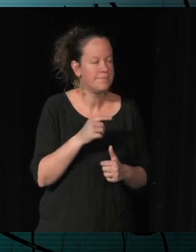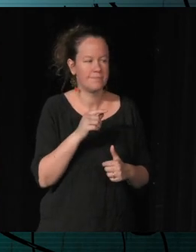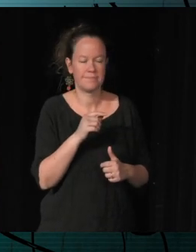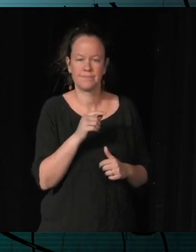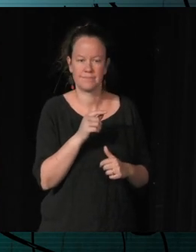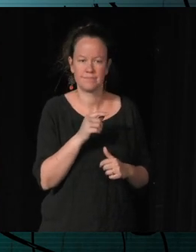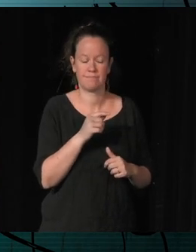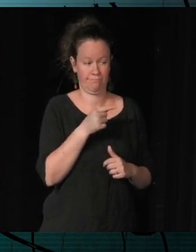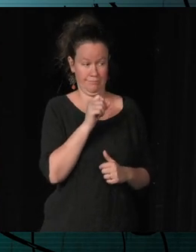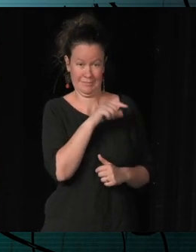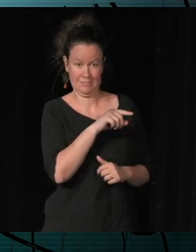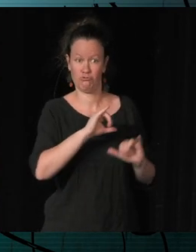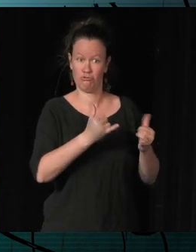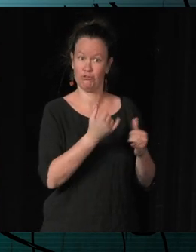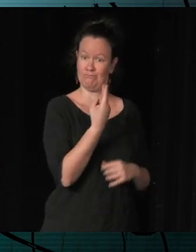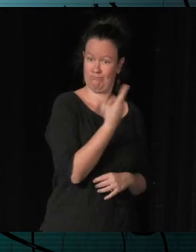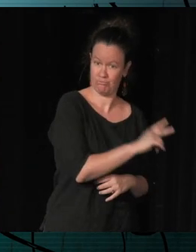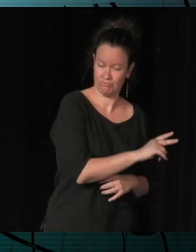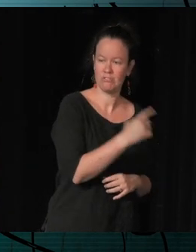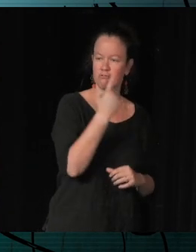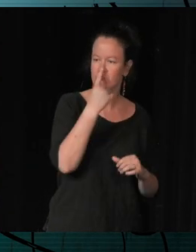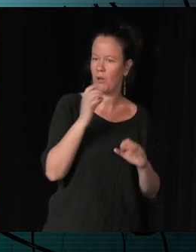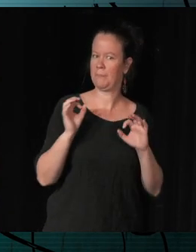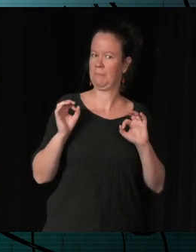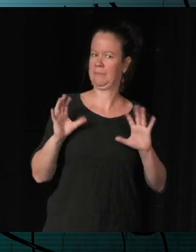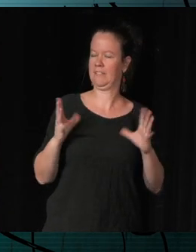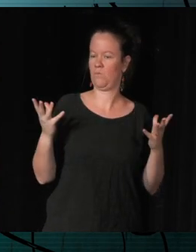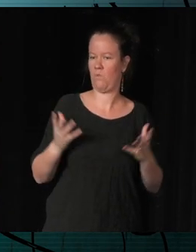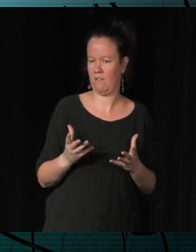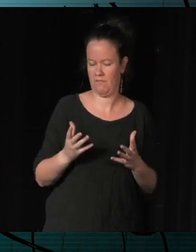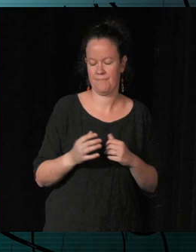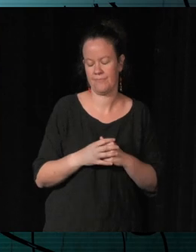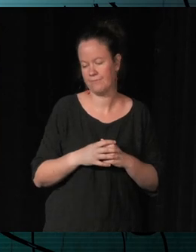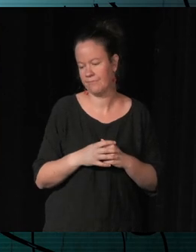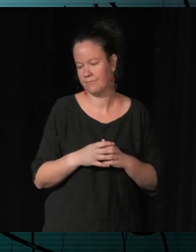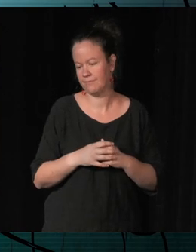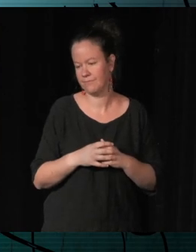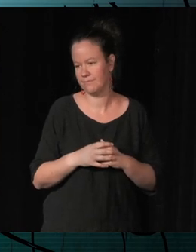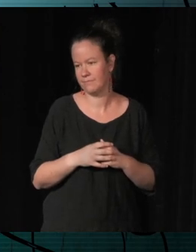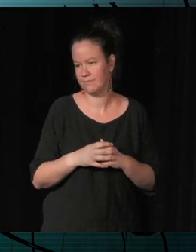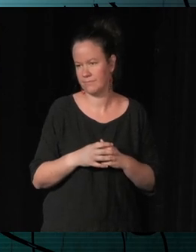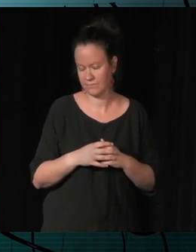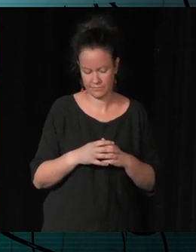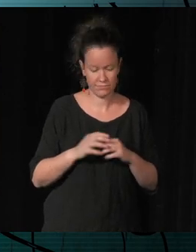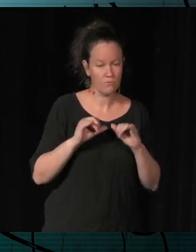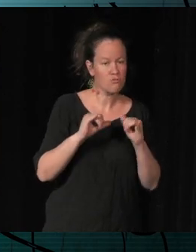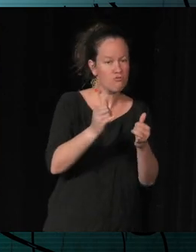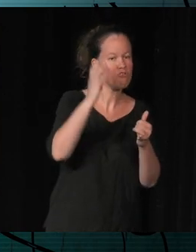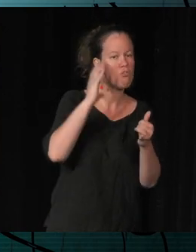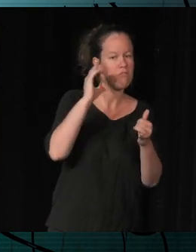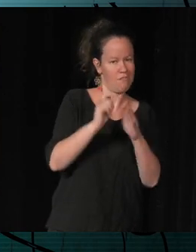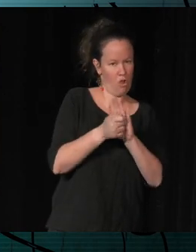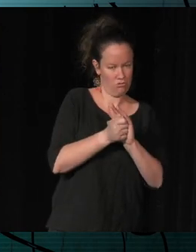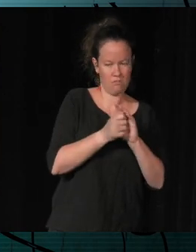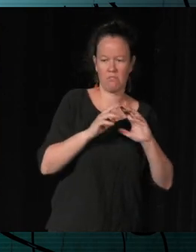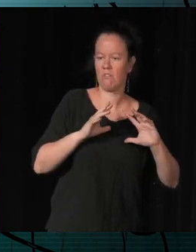c'est qu'à le in the dark pour moi c'était un peu une jonction de de de deux choses la première c'était tous ces jeux il y a eu beaucoup de jeux avant l in the